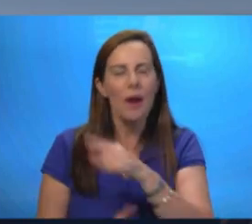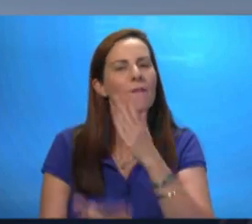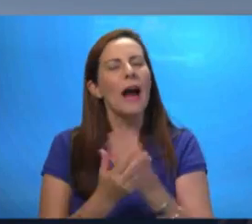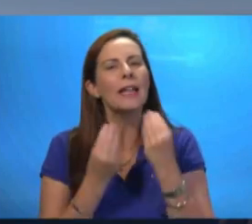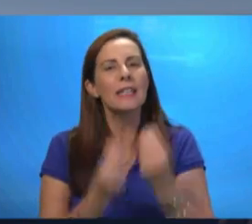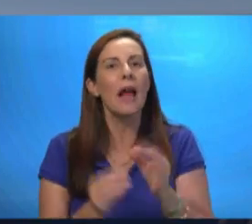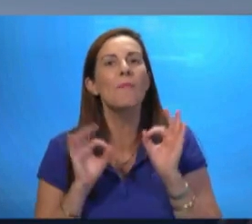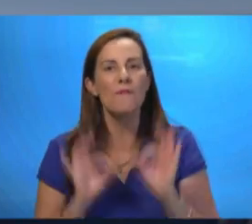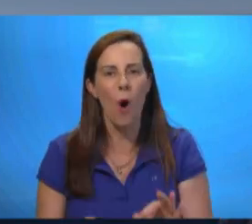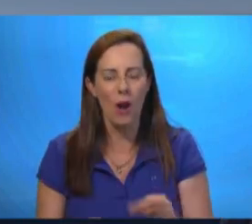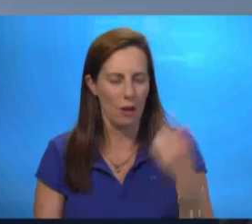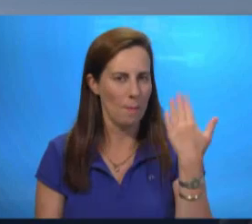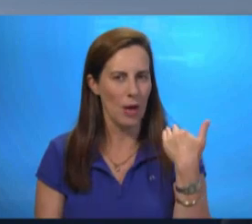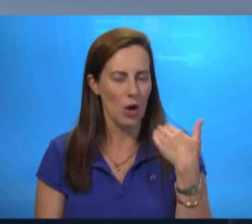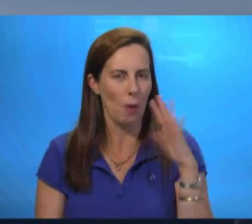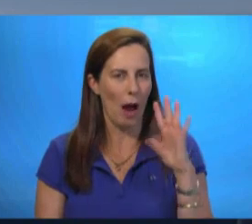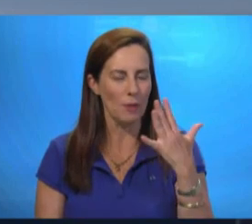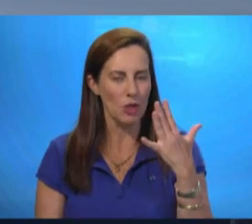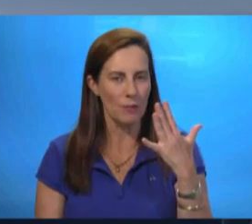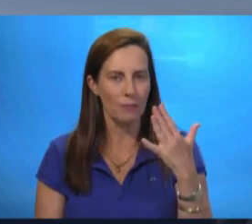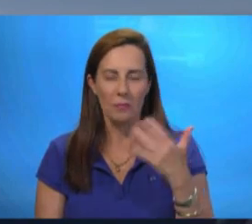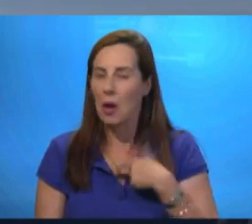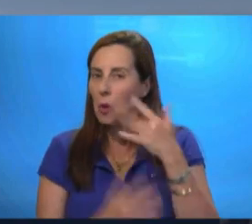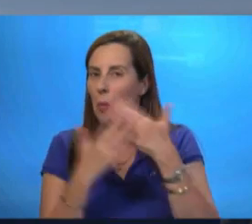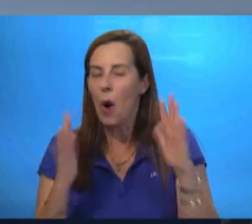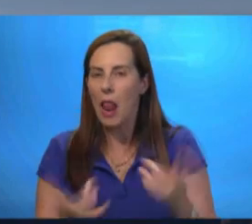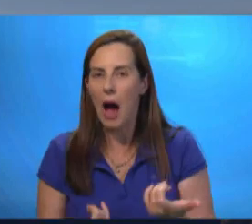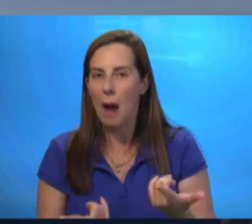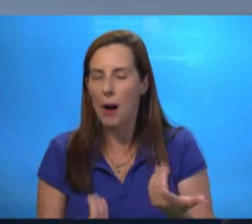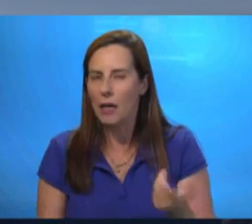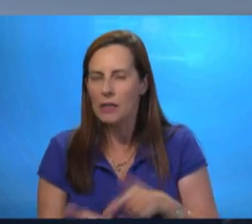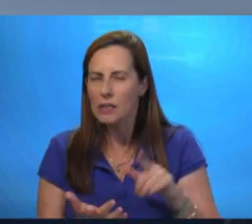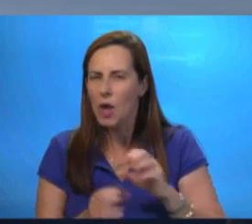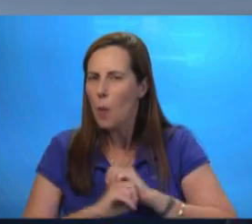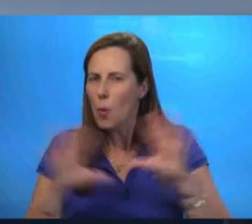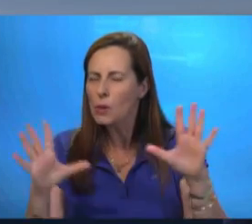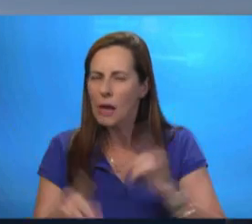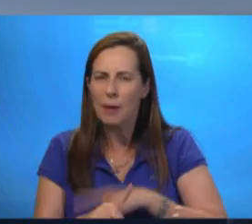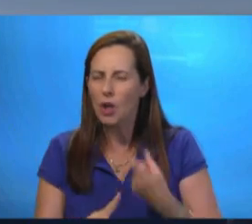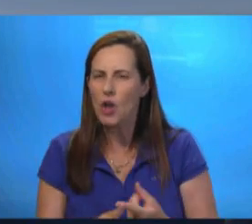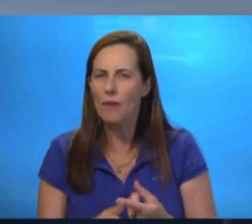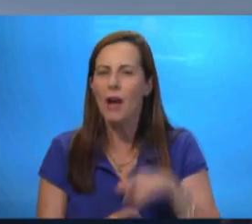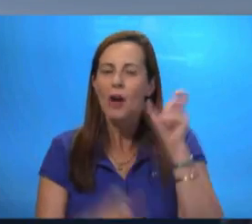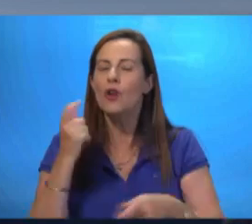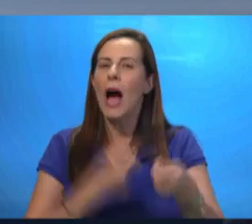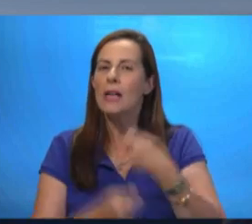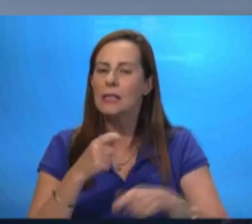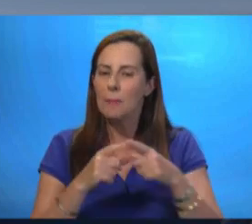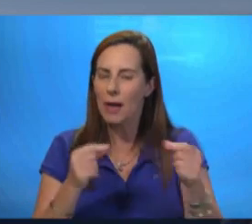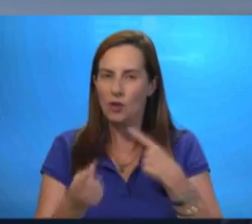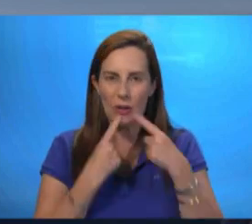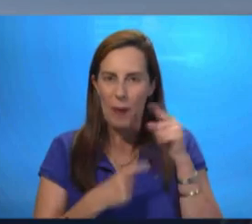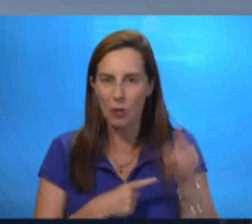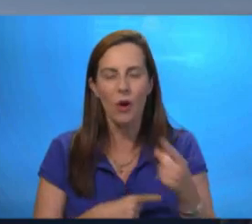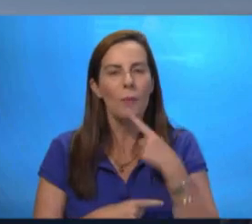בפועל ביום חמישי שעבר. לנו לא ברור מדוע אם כן זה לא פורסם עד כה. אנשי עסקים בעזה שאנחנו משוחחים איתם אומרים